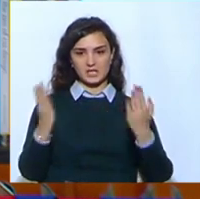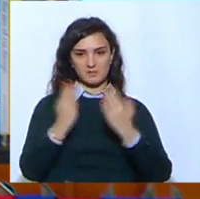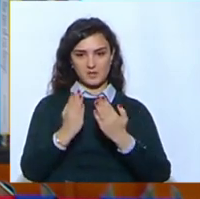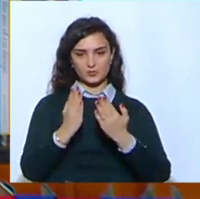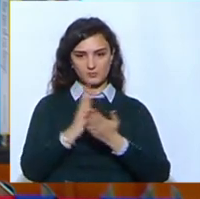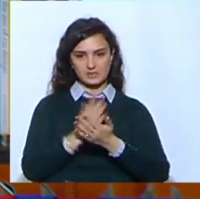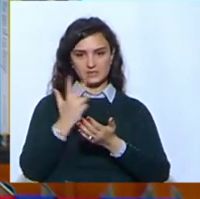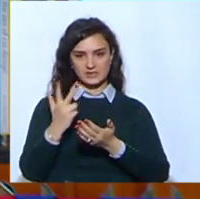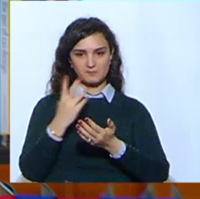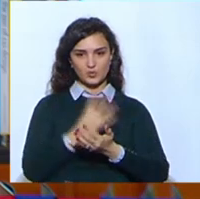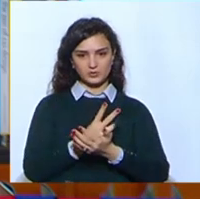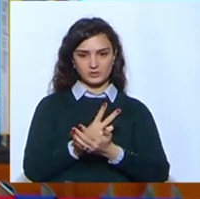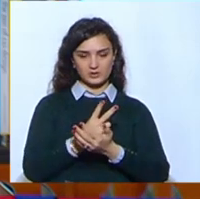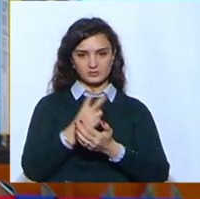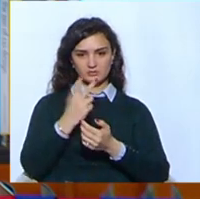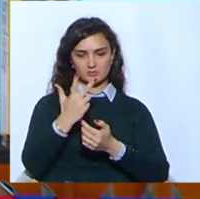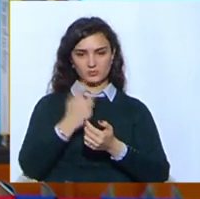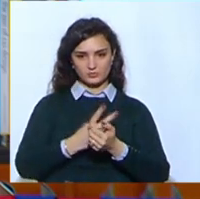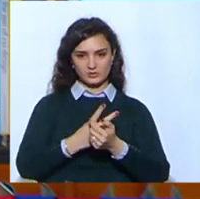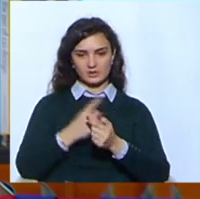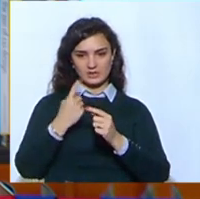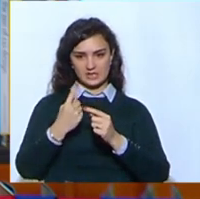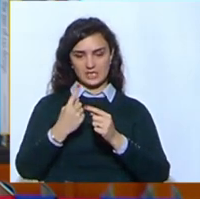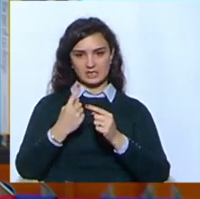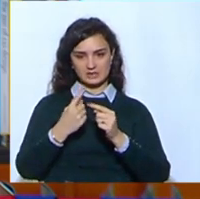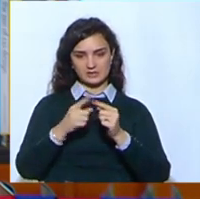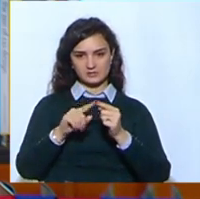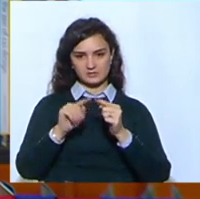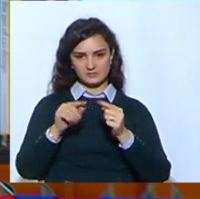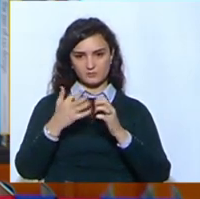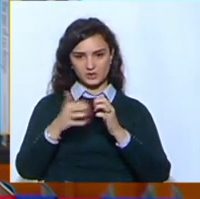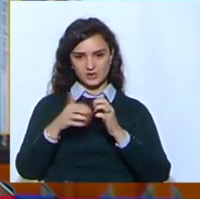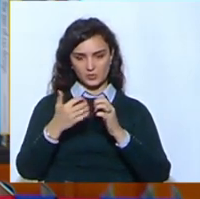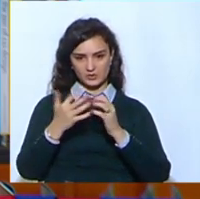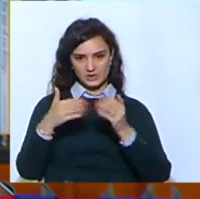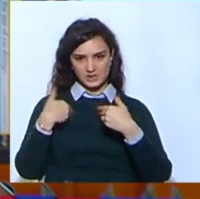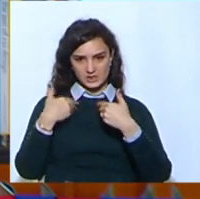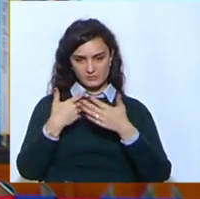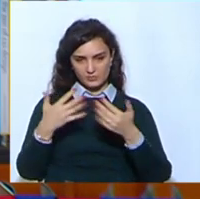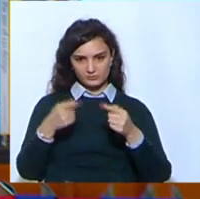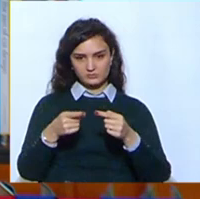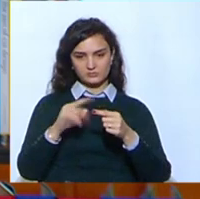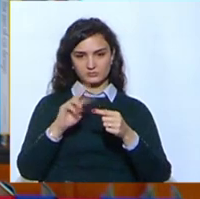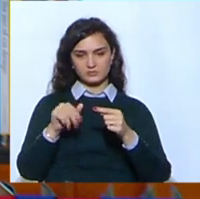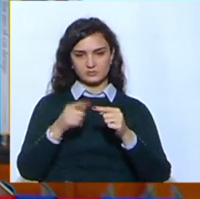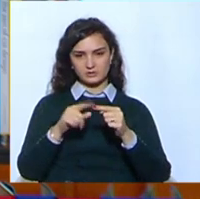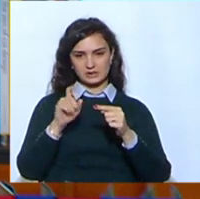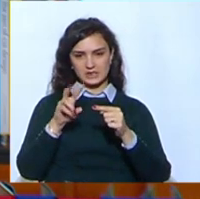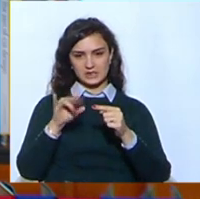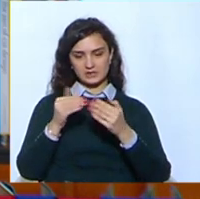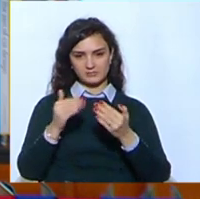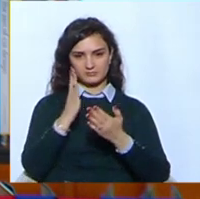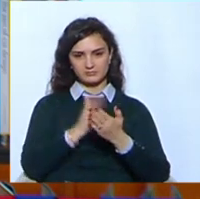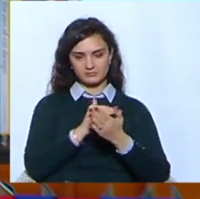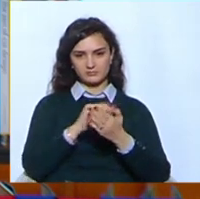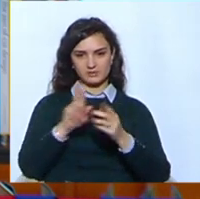არის 3:2-თან ორივე ნახევარში ერთი მხრივ ბოსტნეული ეული სასარგებლოდ 3:2-თან ხილთან